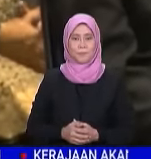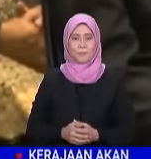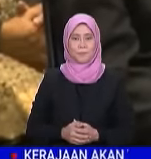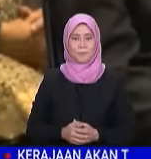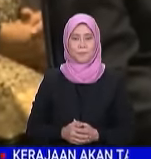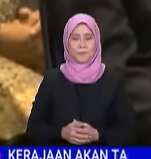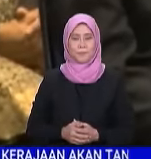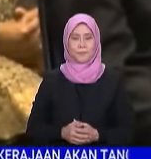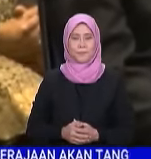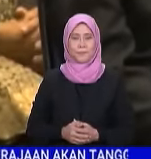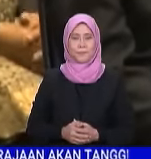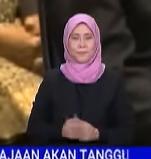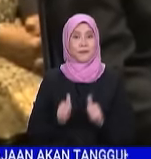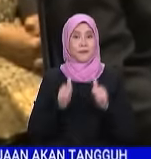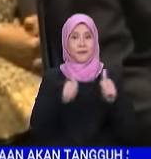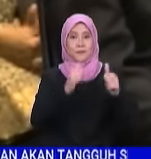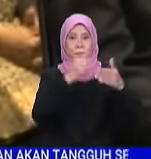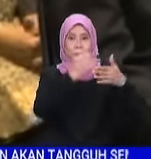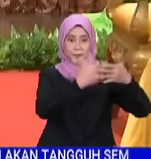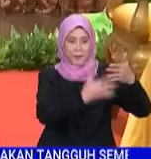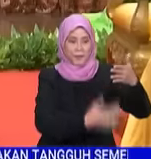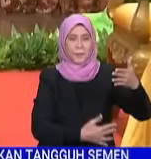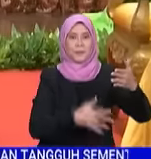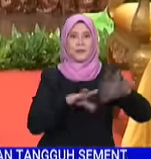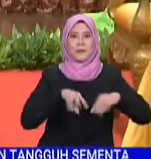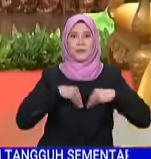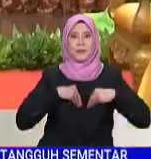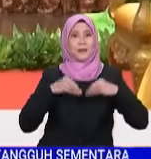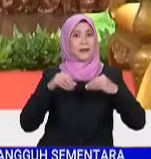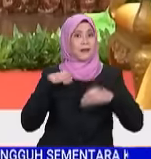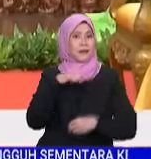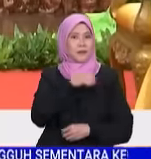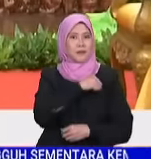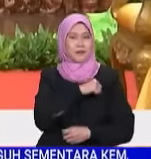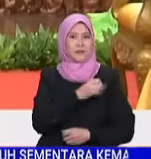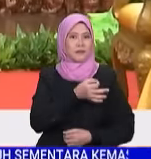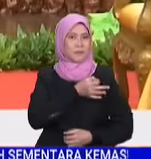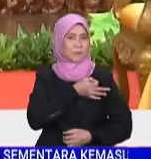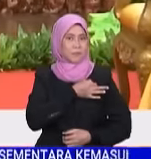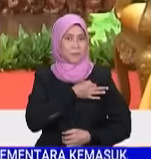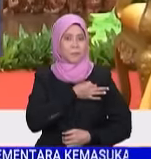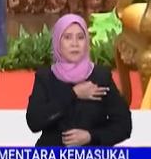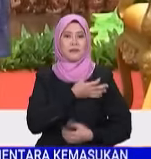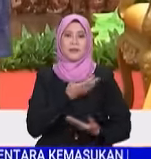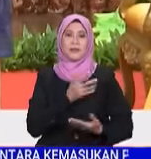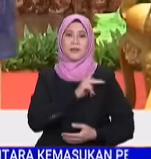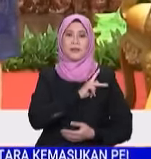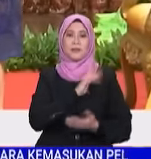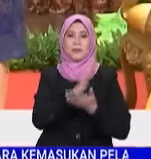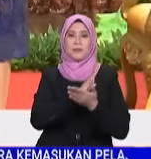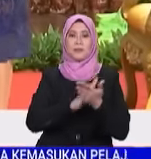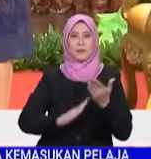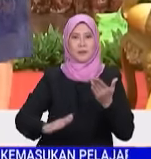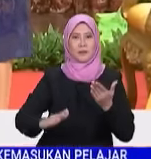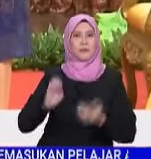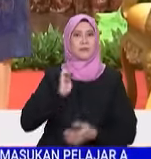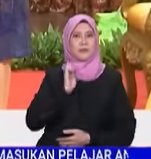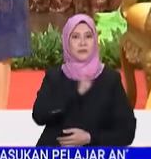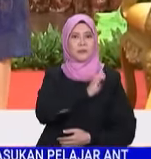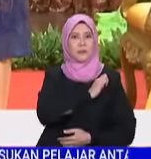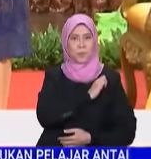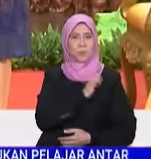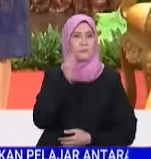tadi mendahului senarai penerima ahli Setia darjah Kinabalu esdk ialah ketua bahagian merangkap exco